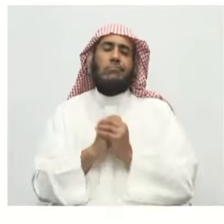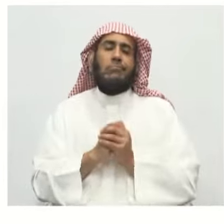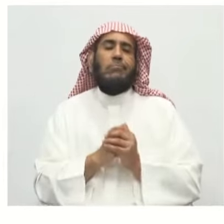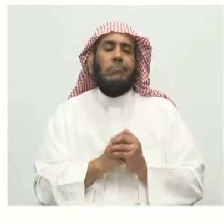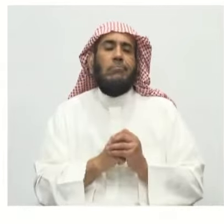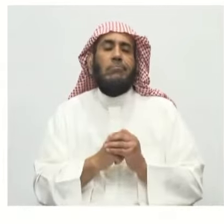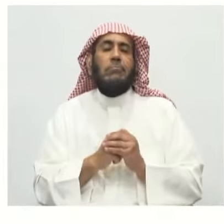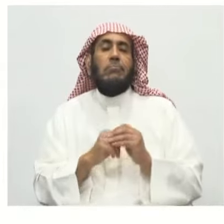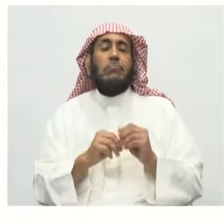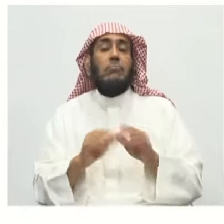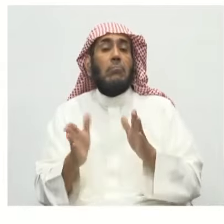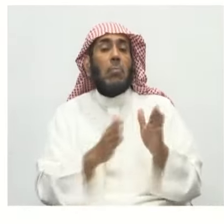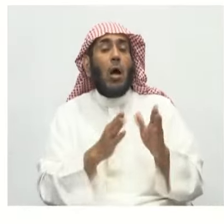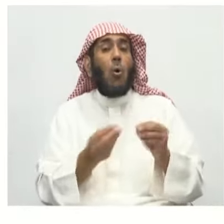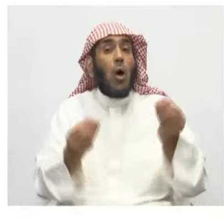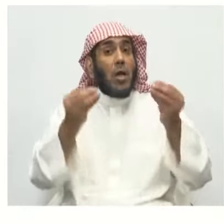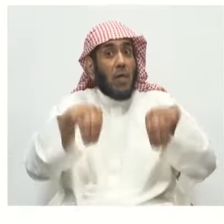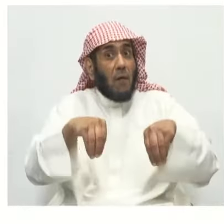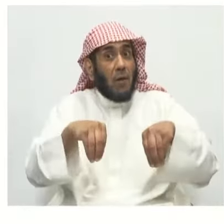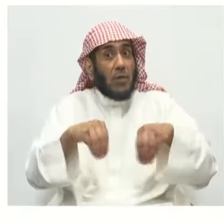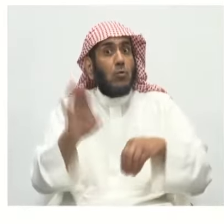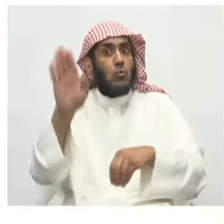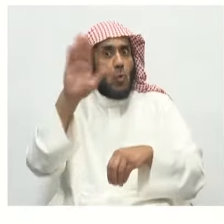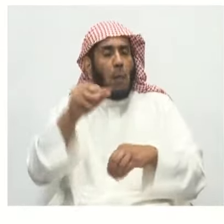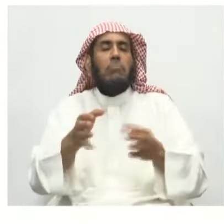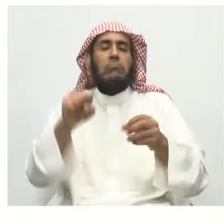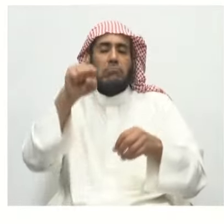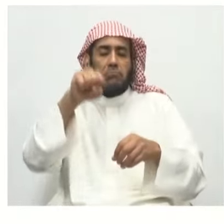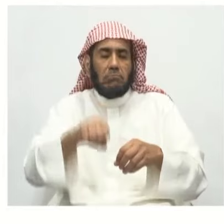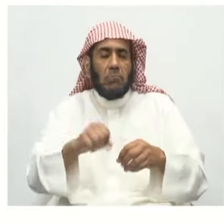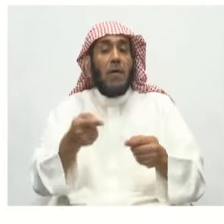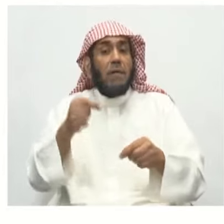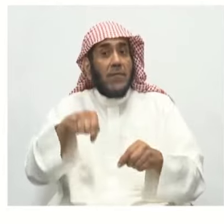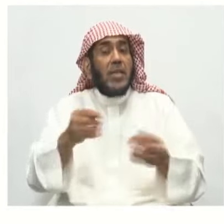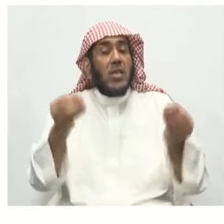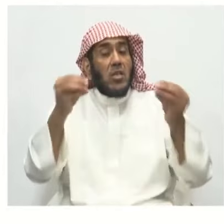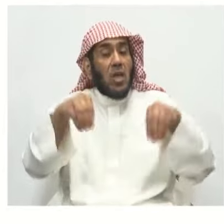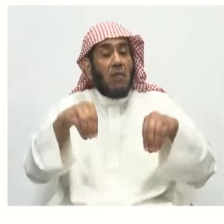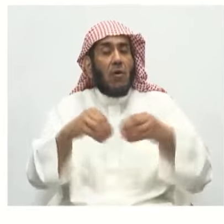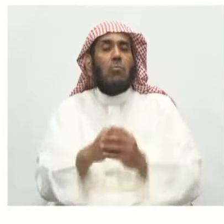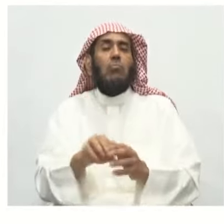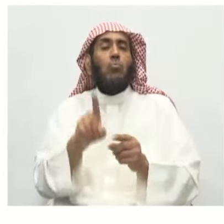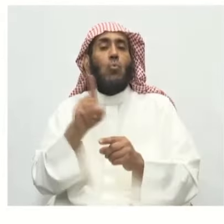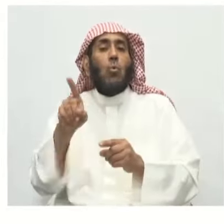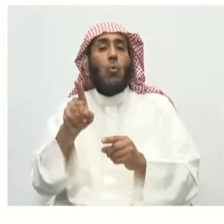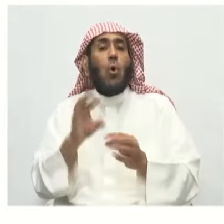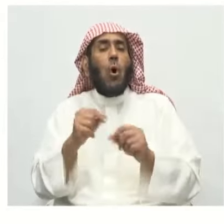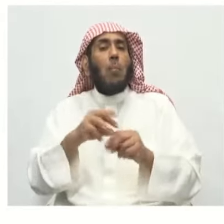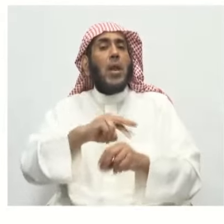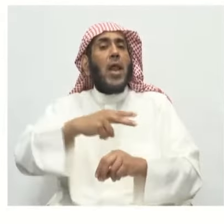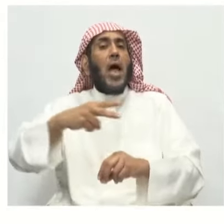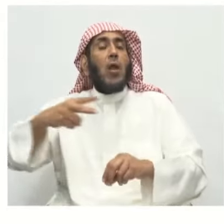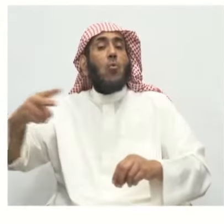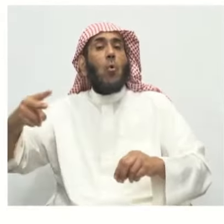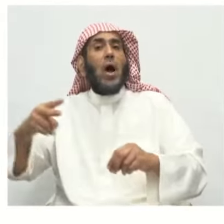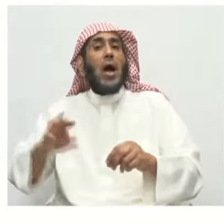الذنوب طيب هل هناك اضافه اخرى ايضا نعم هناك اضافه اخرى وهو من انواع